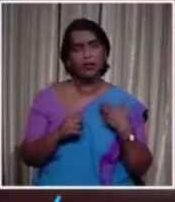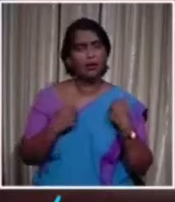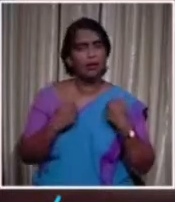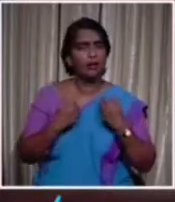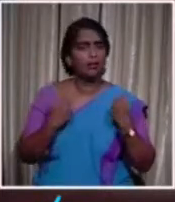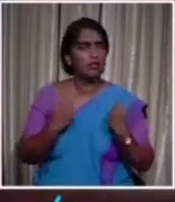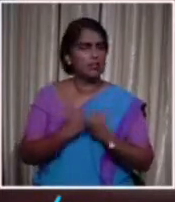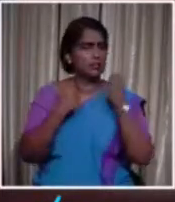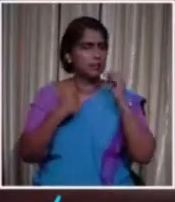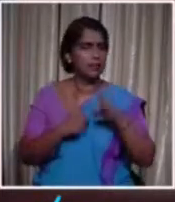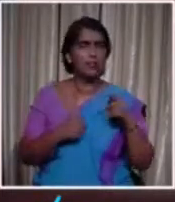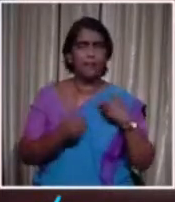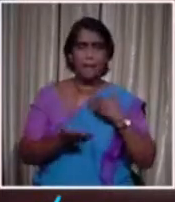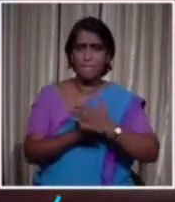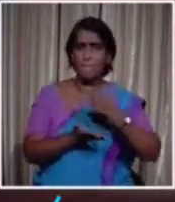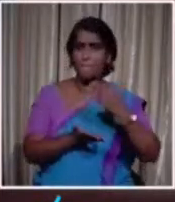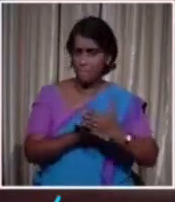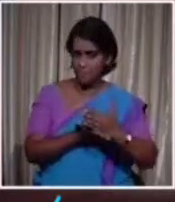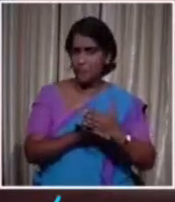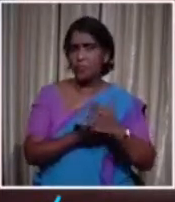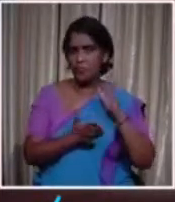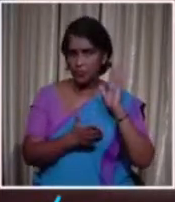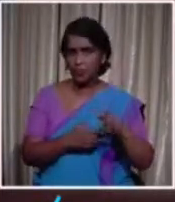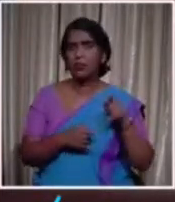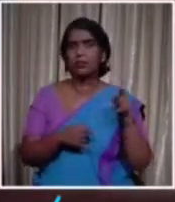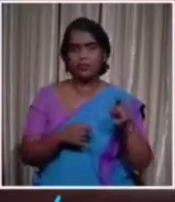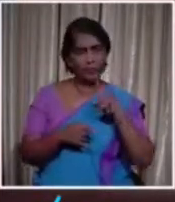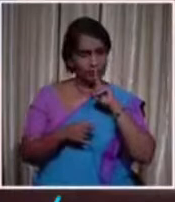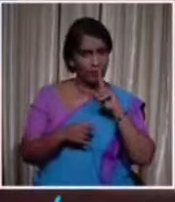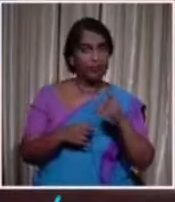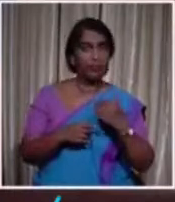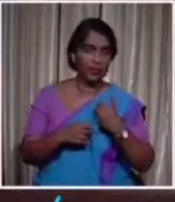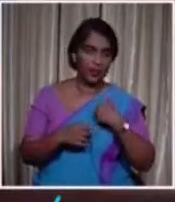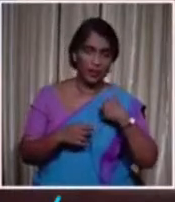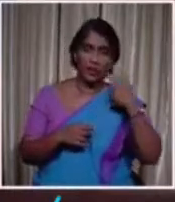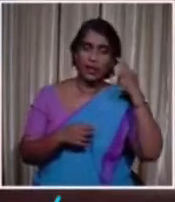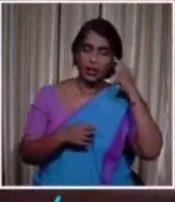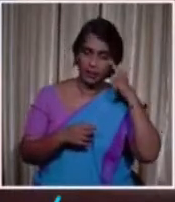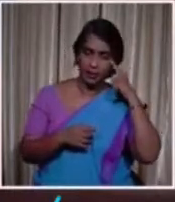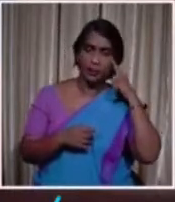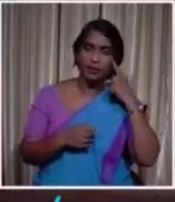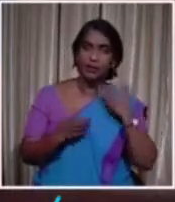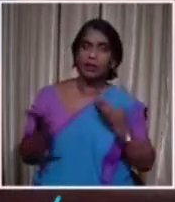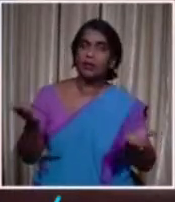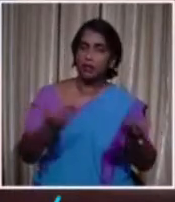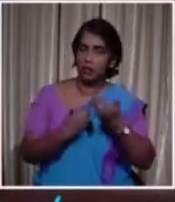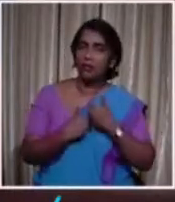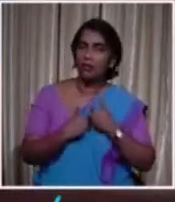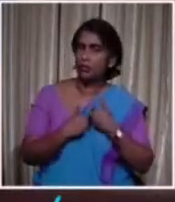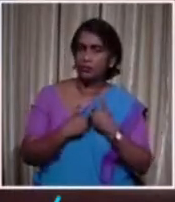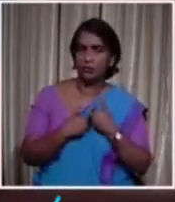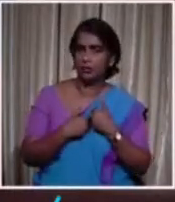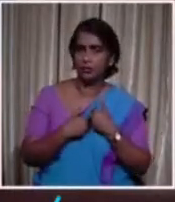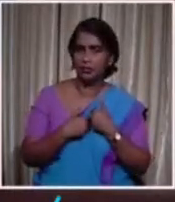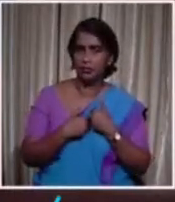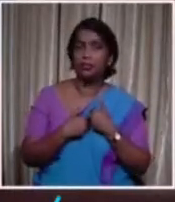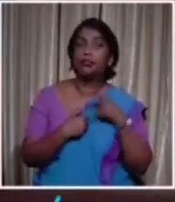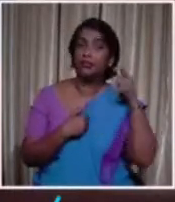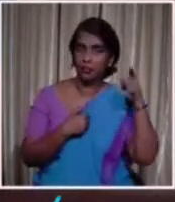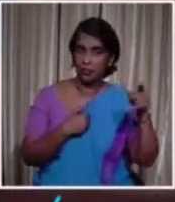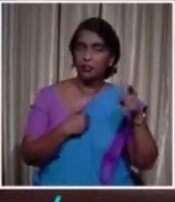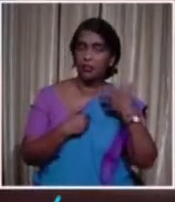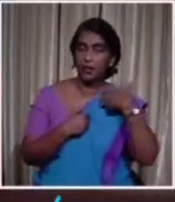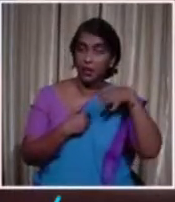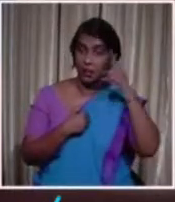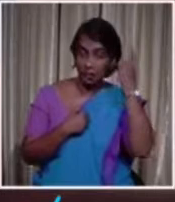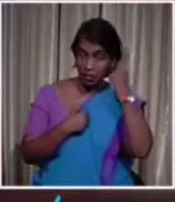अभियोगयक्द किला कियन एक अभियोगयक्द किला कियन एक पिलिबंदव मम हितनवा अपि हेम दिनाटम वडा एतुमाट तियन